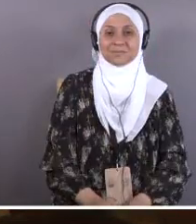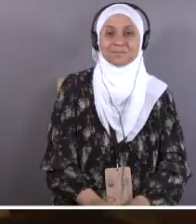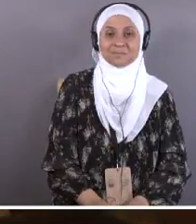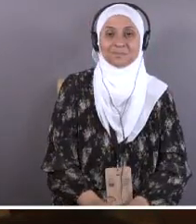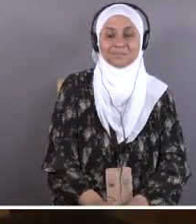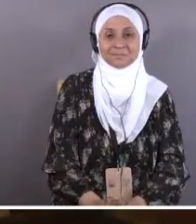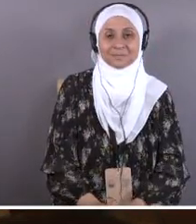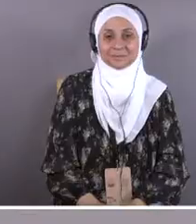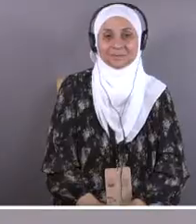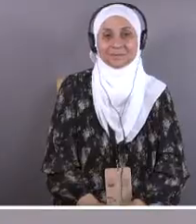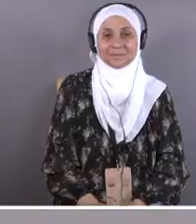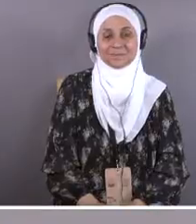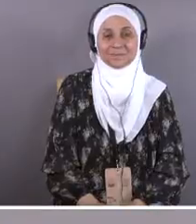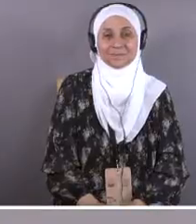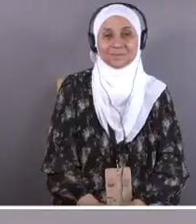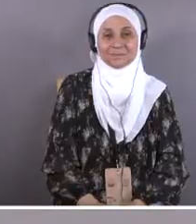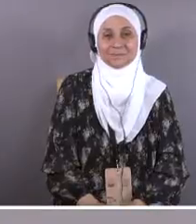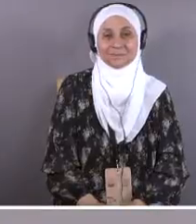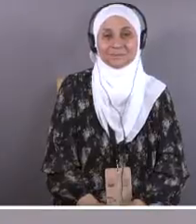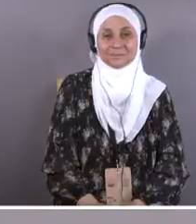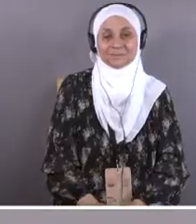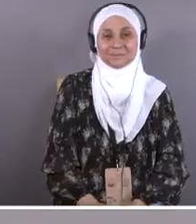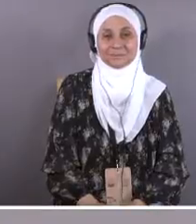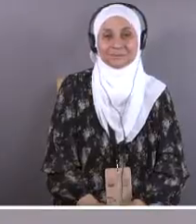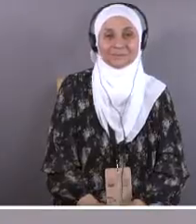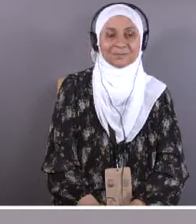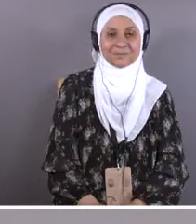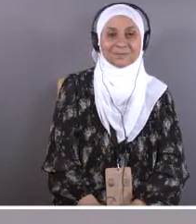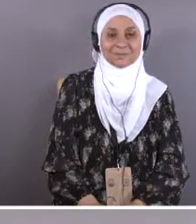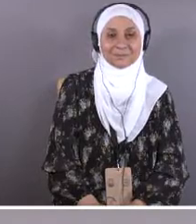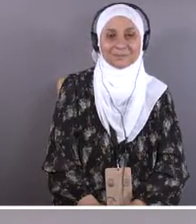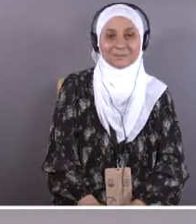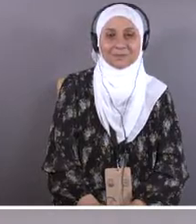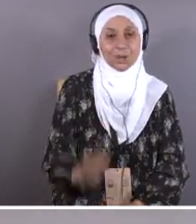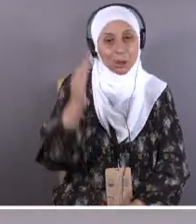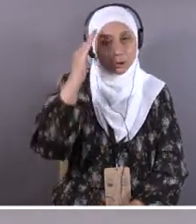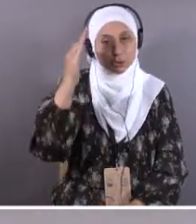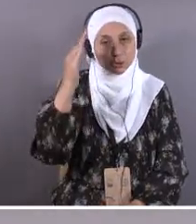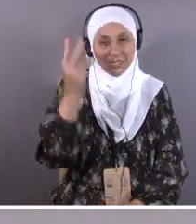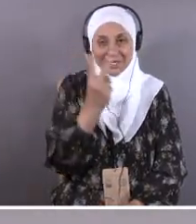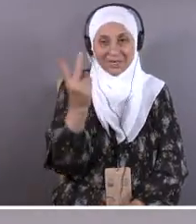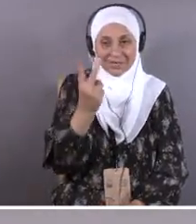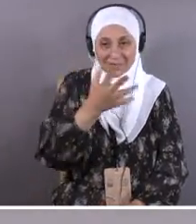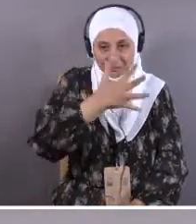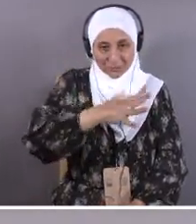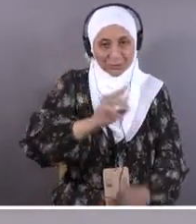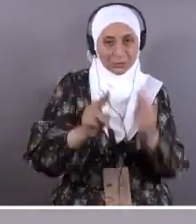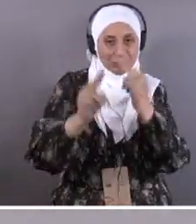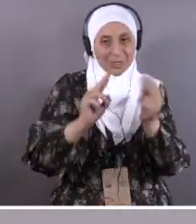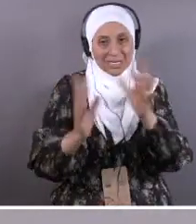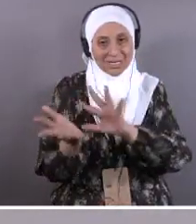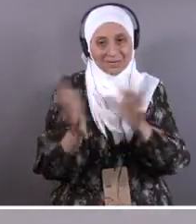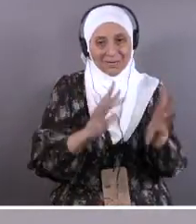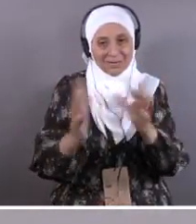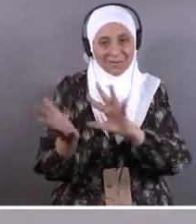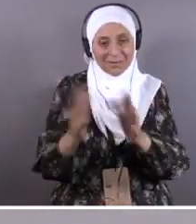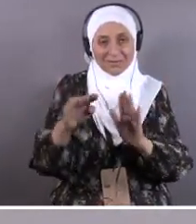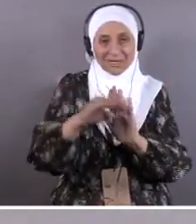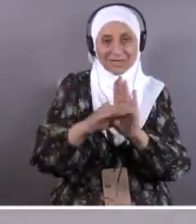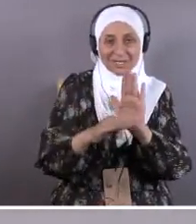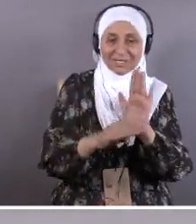جزيلاً نشكرك جزيلاً الشكر لأنك أطلعتنا بتاريخ دولة قطر الثري